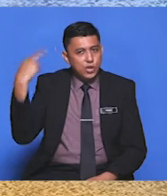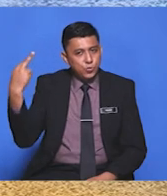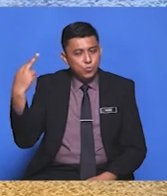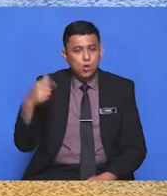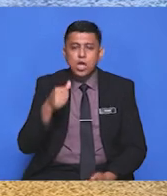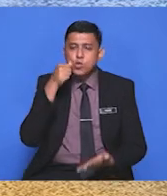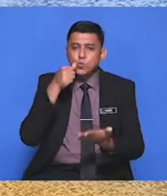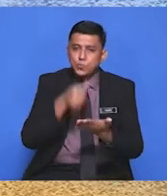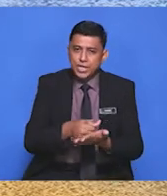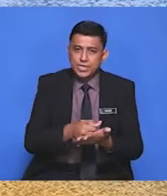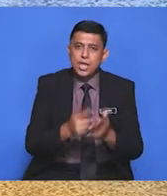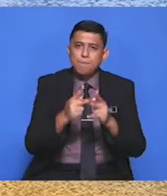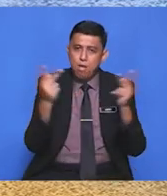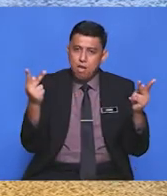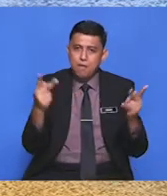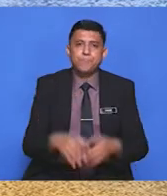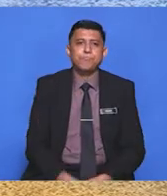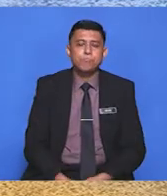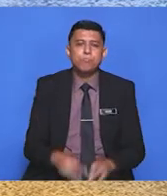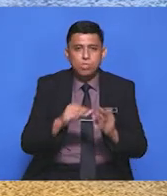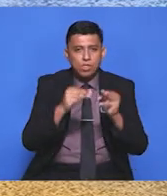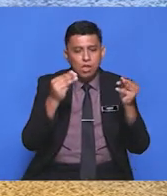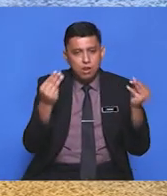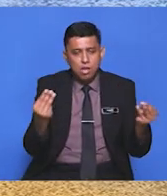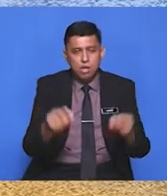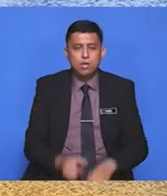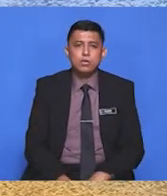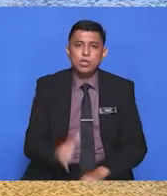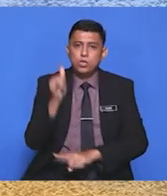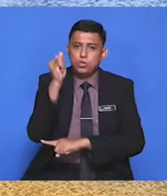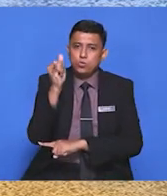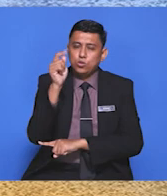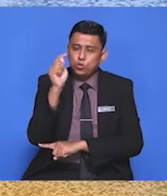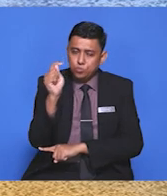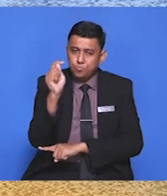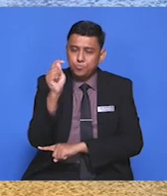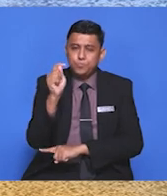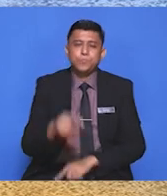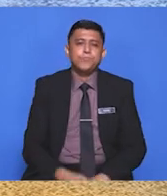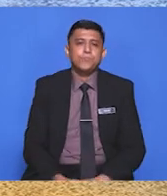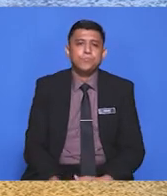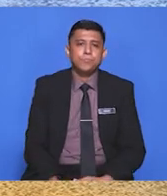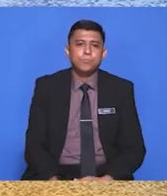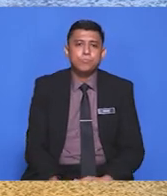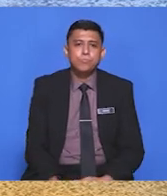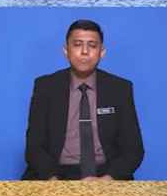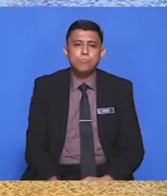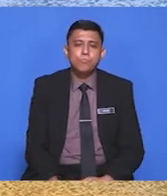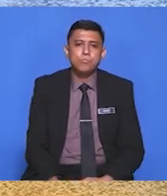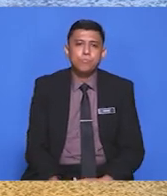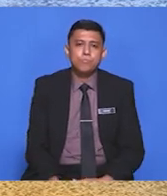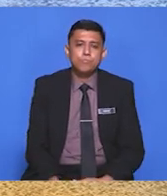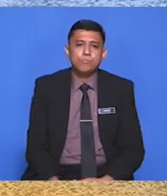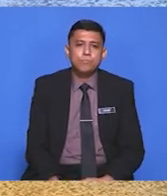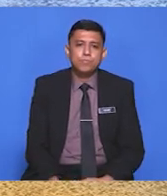radio, surat khabar, majalah dan ketika ini media-media elektronik seperti